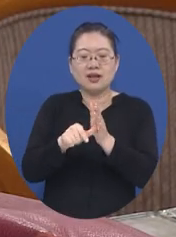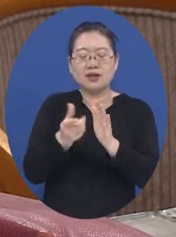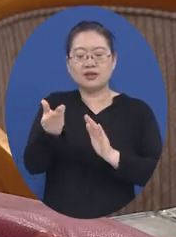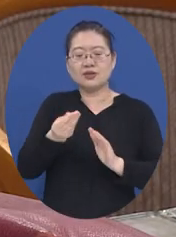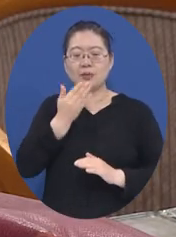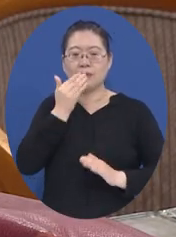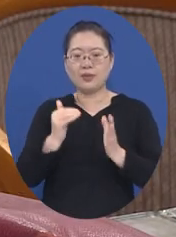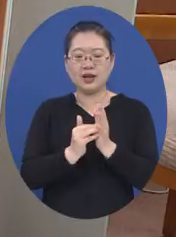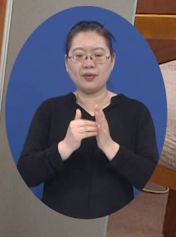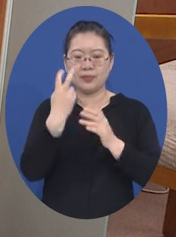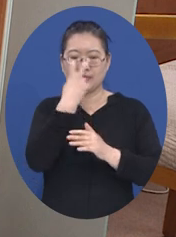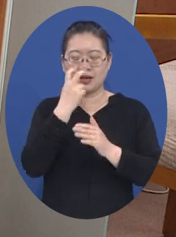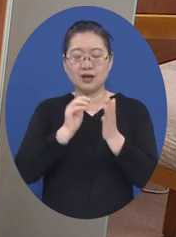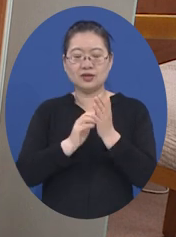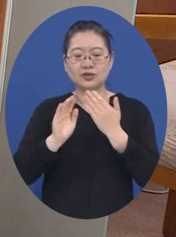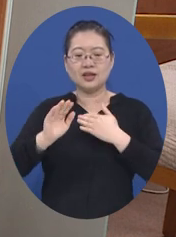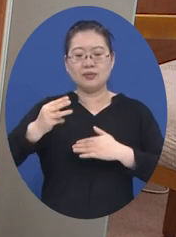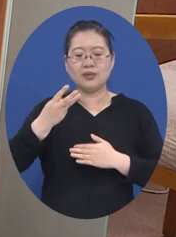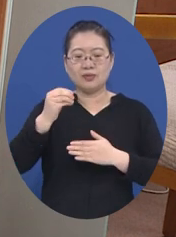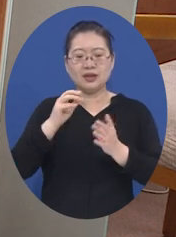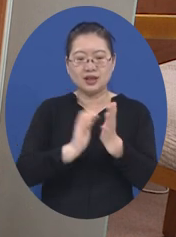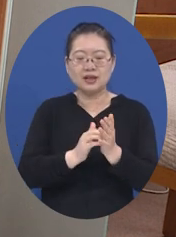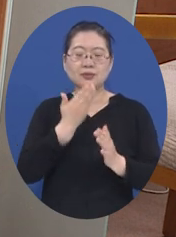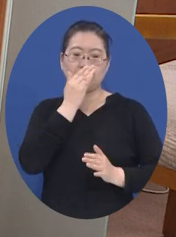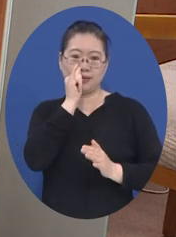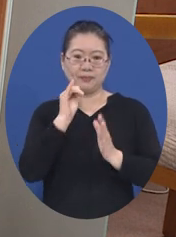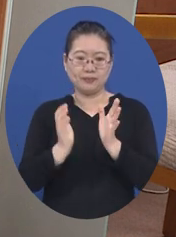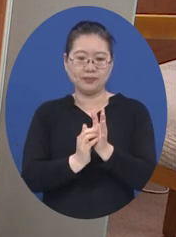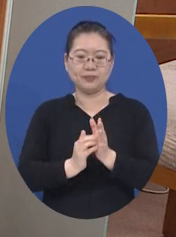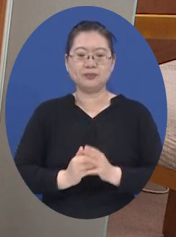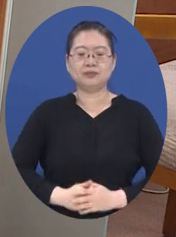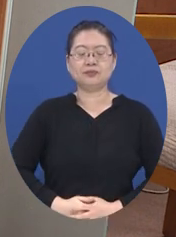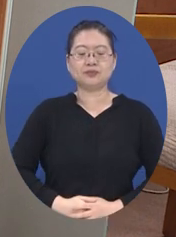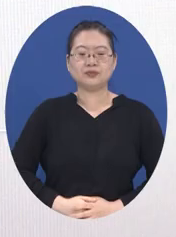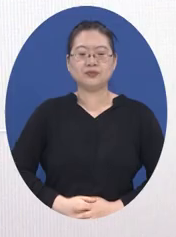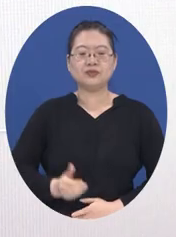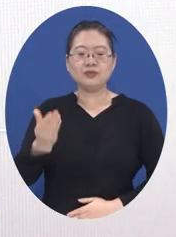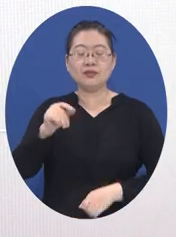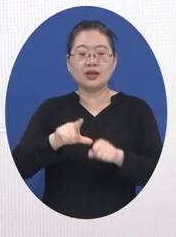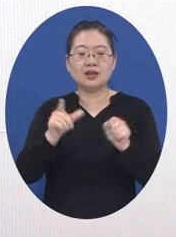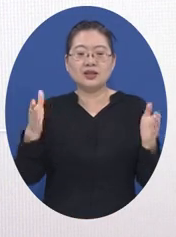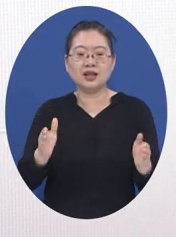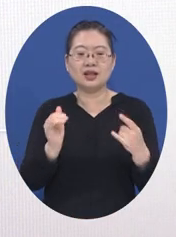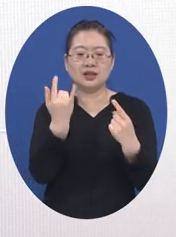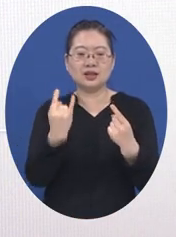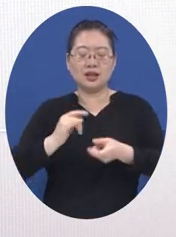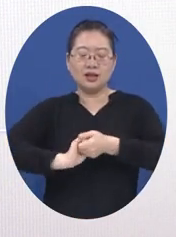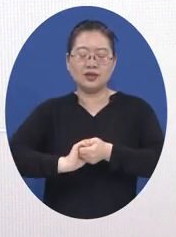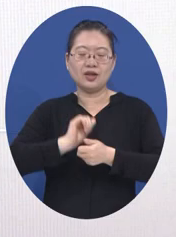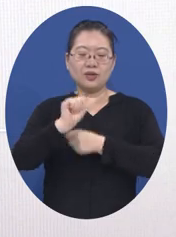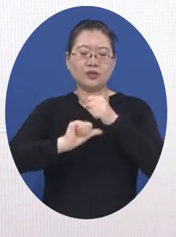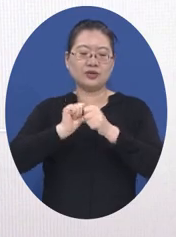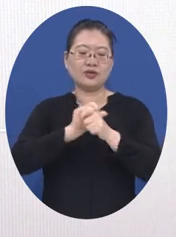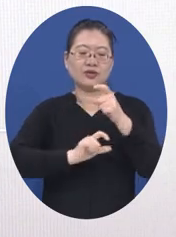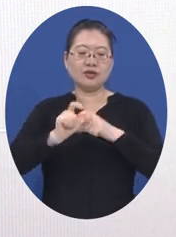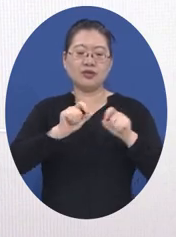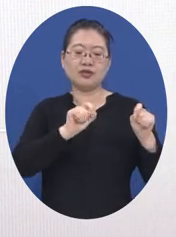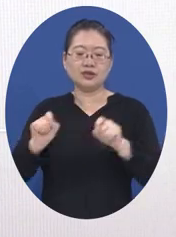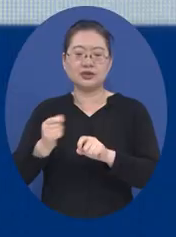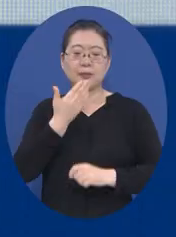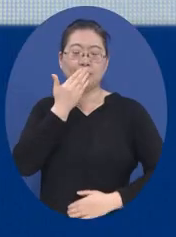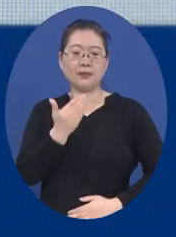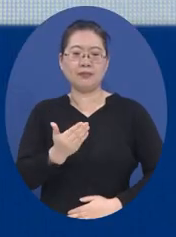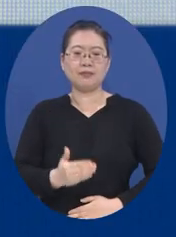가능하며 심사를 거치면 300만원까지 대출할 수 있습니다 대출기간은 1회 한해 5년 더 연장